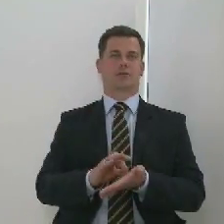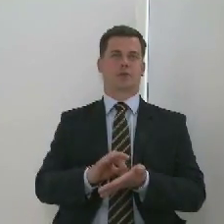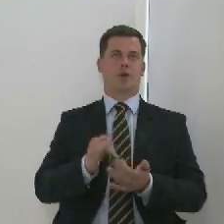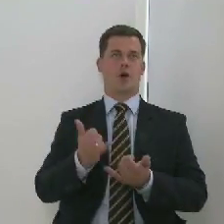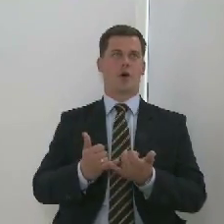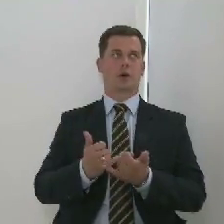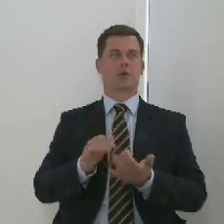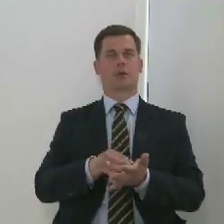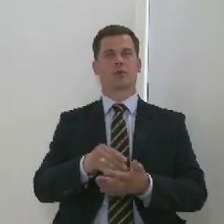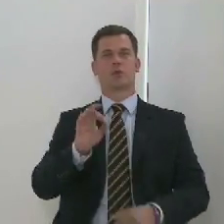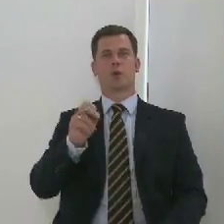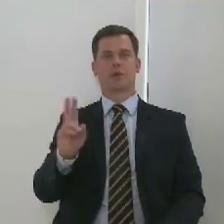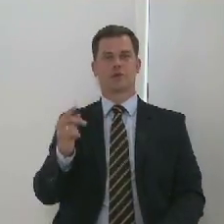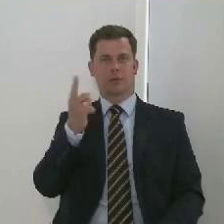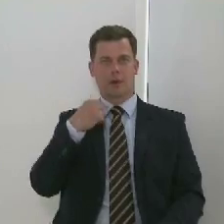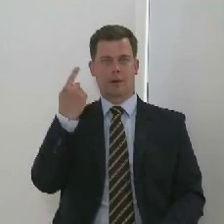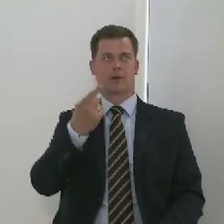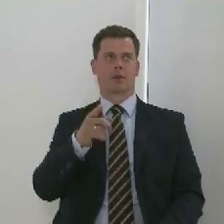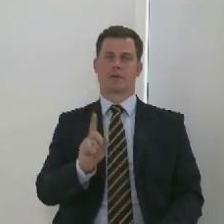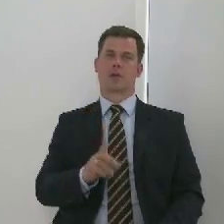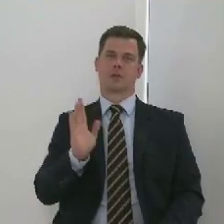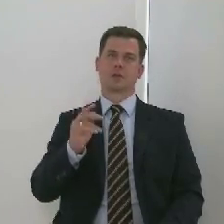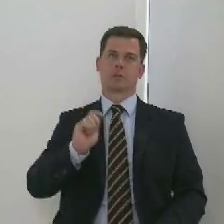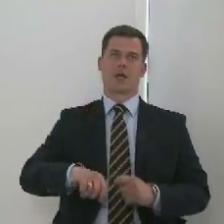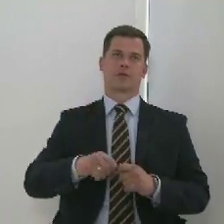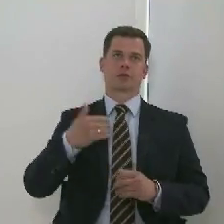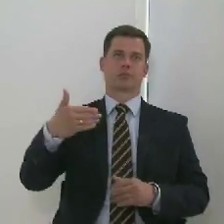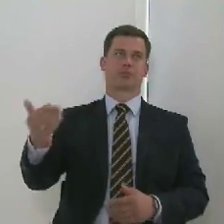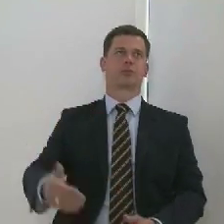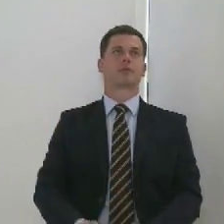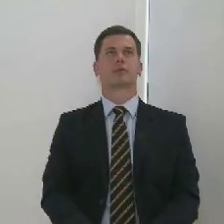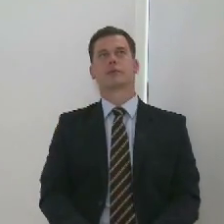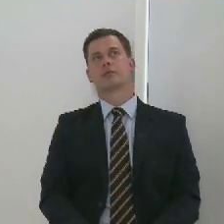oleistych, na przykład na słoneczniku, i to chcemy też zweryfikować.